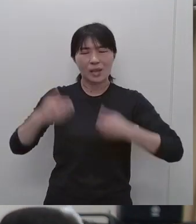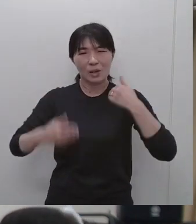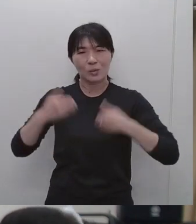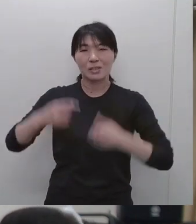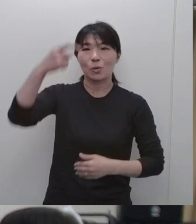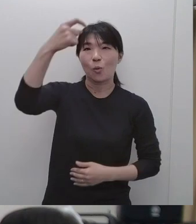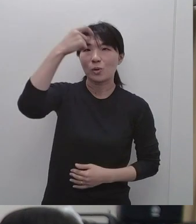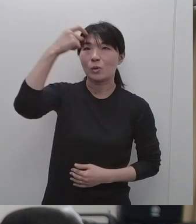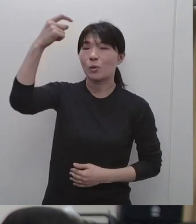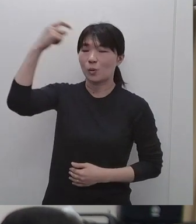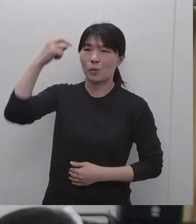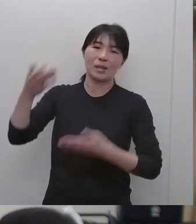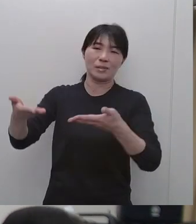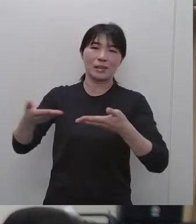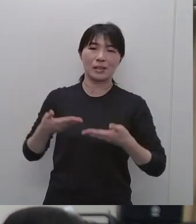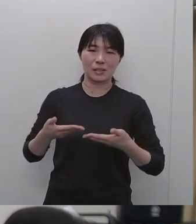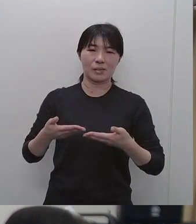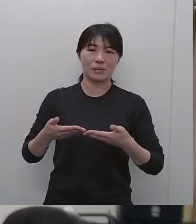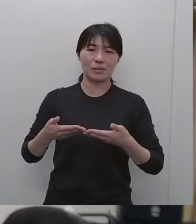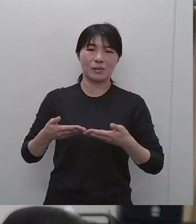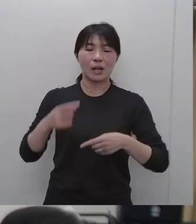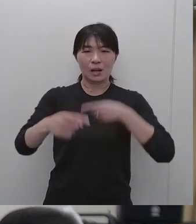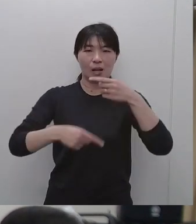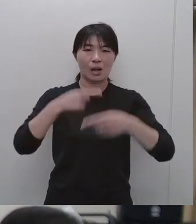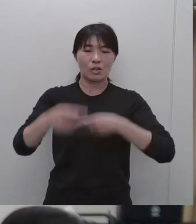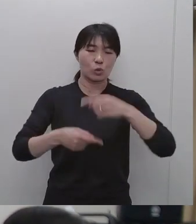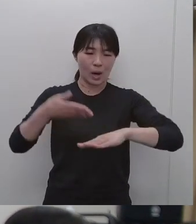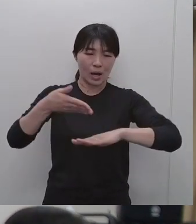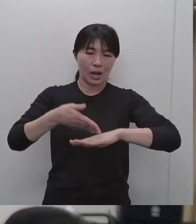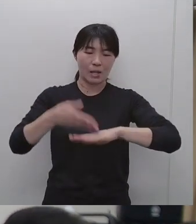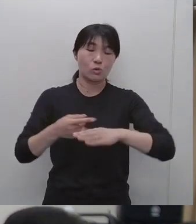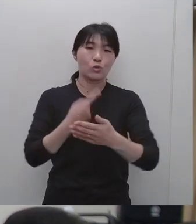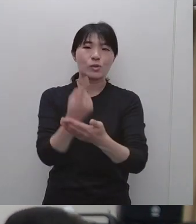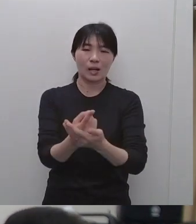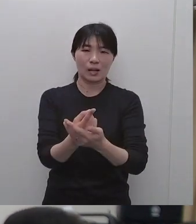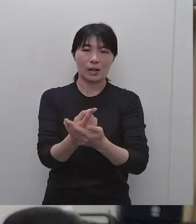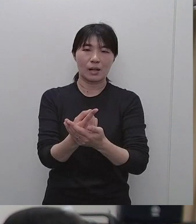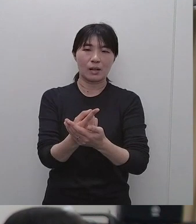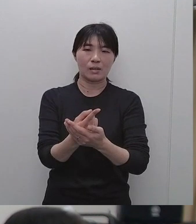ださる。だから出席すると、本当に